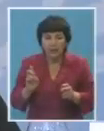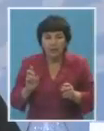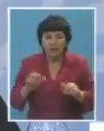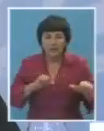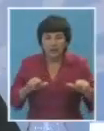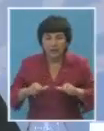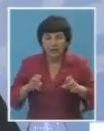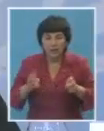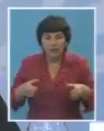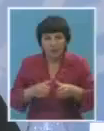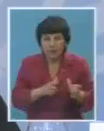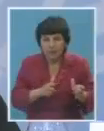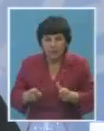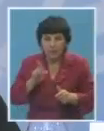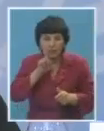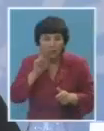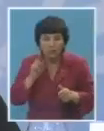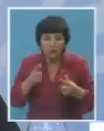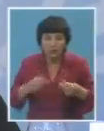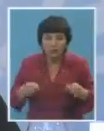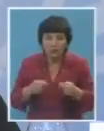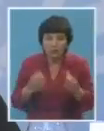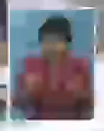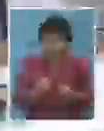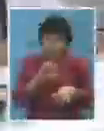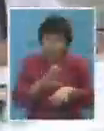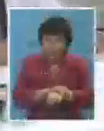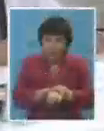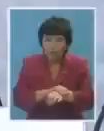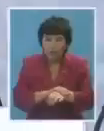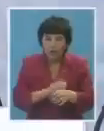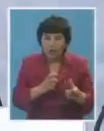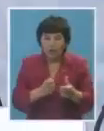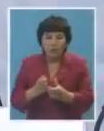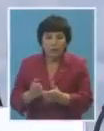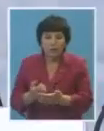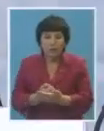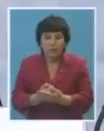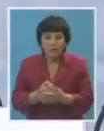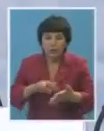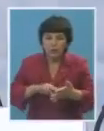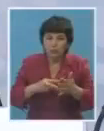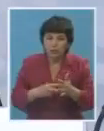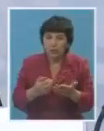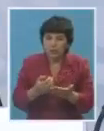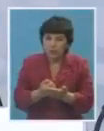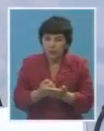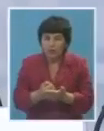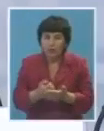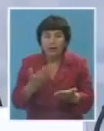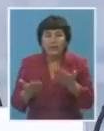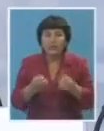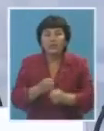жүрген жастарды, қоғам мүшелерін құрықтады. Қаруларын дайындап, жоспарларын құрып, қай